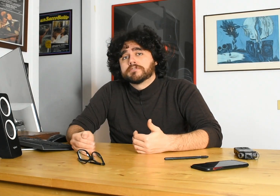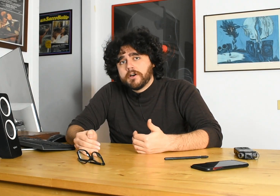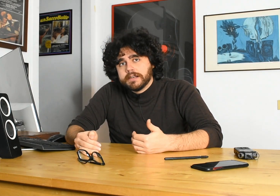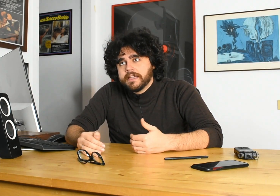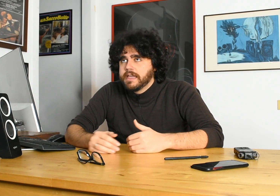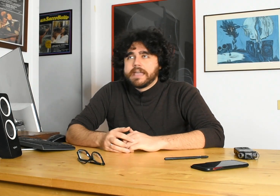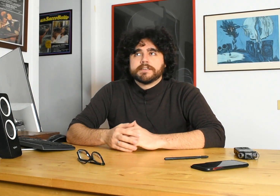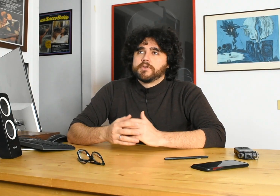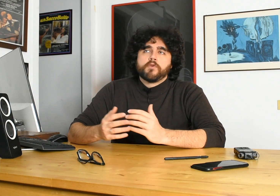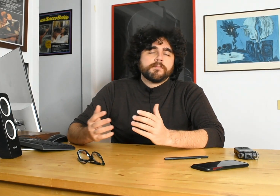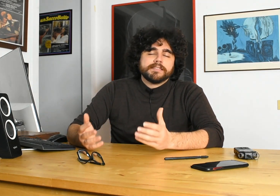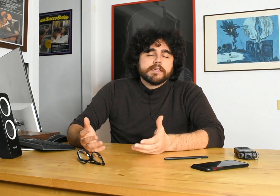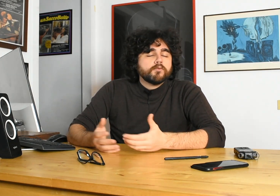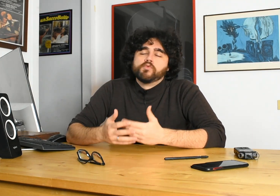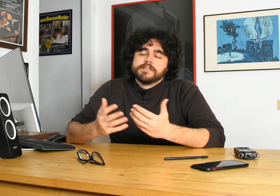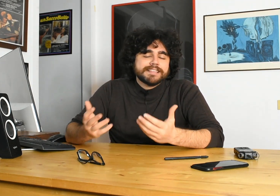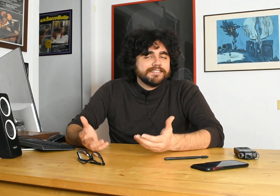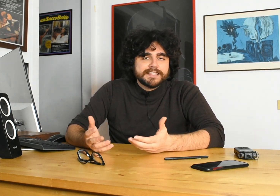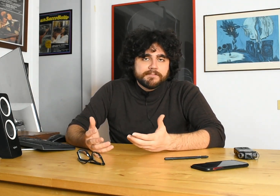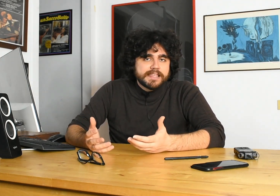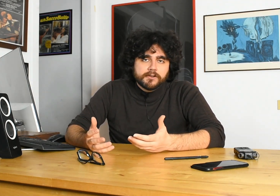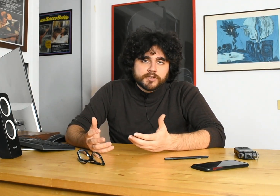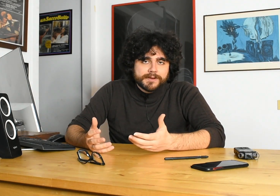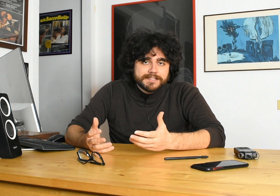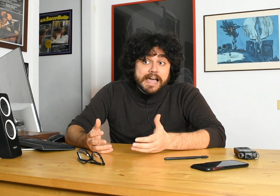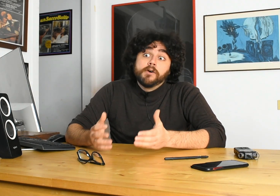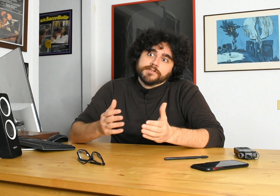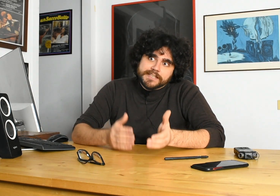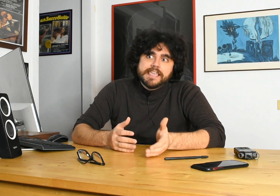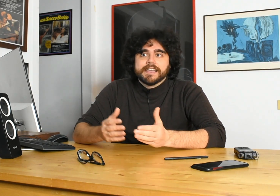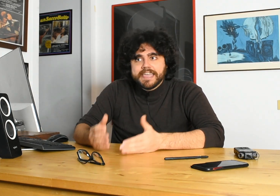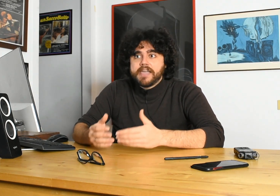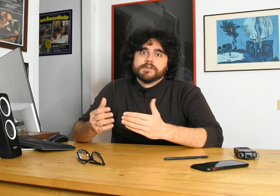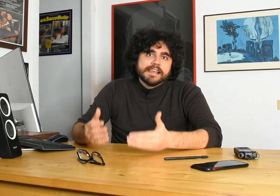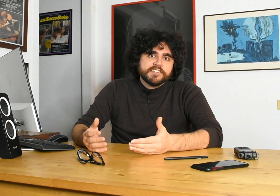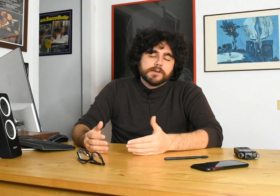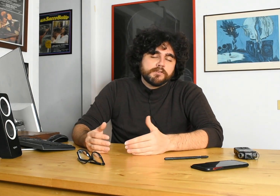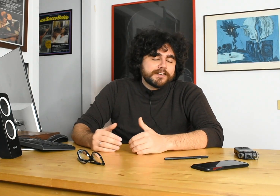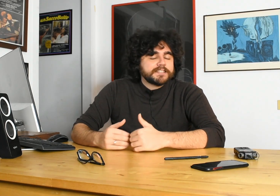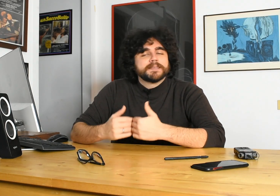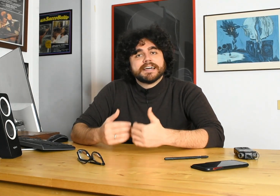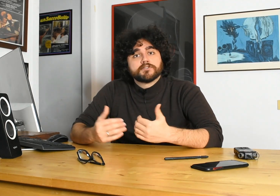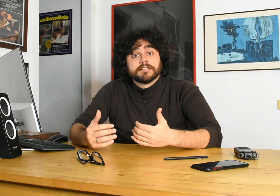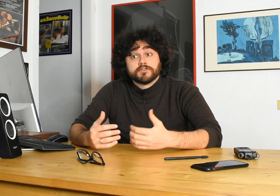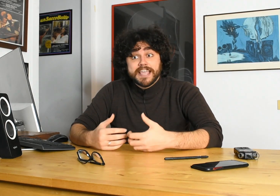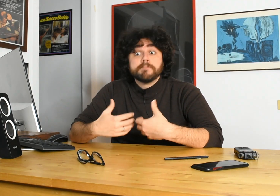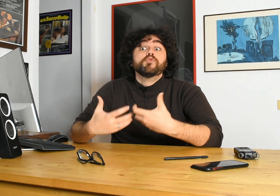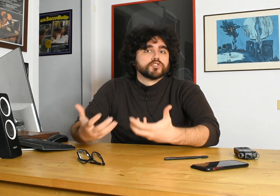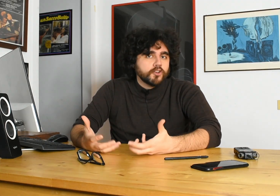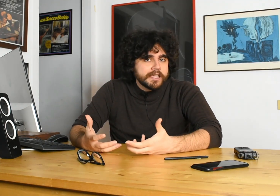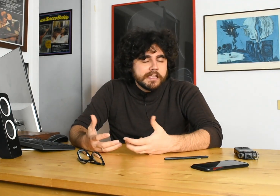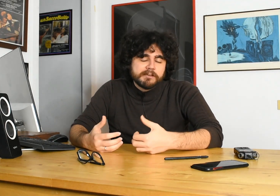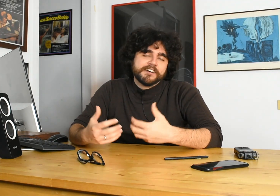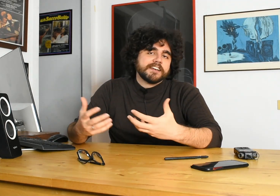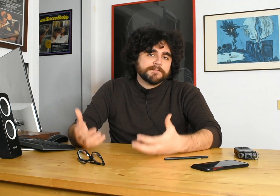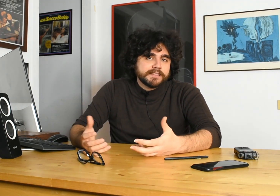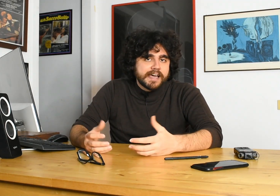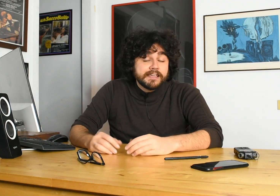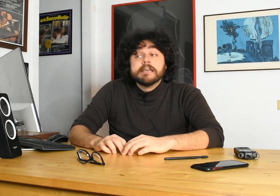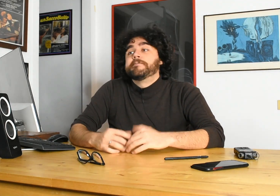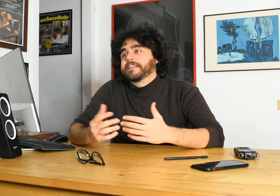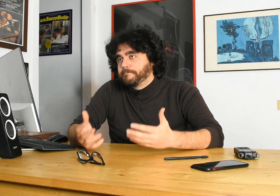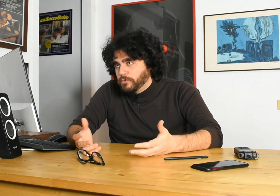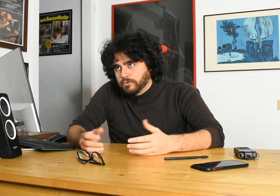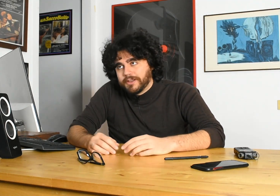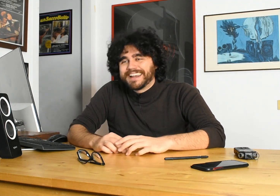sono più controlli, e questo è ovviamente uno dei tanti drammi della nostra umanità, ossia che una legge la puoi far rispettare soltanto se hai i muscoli per farla